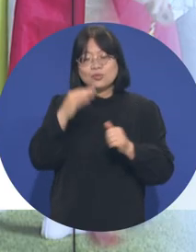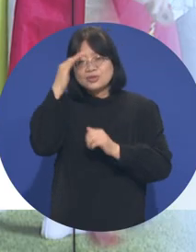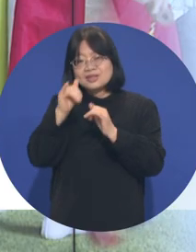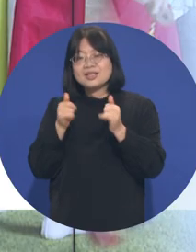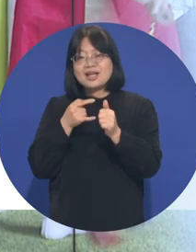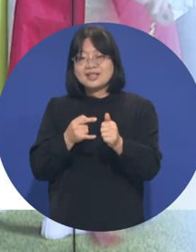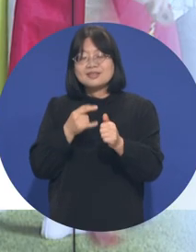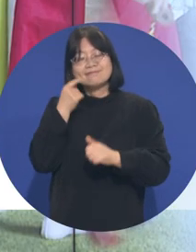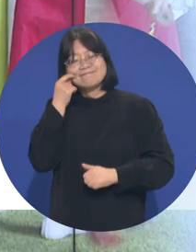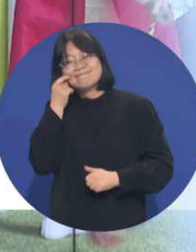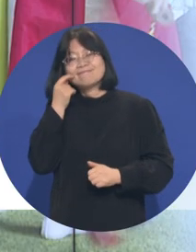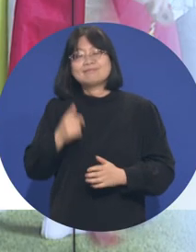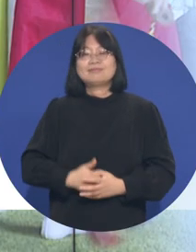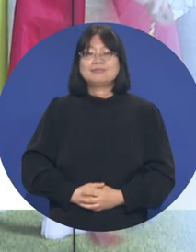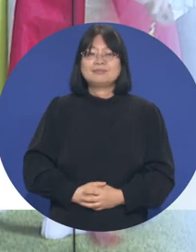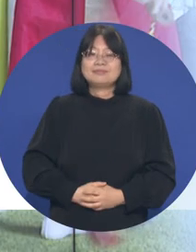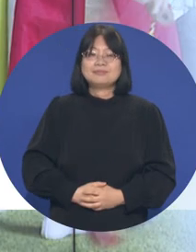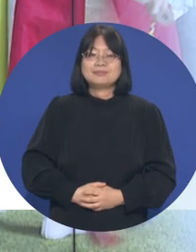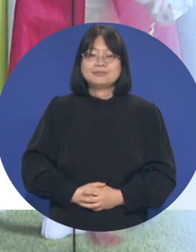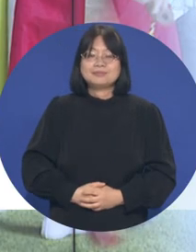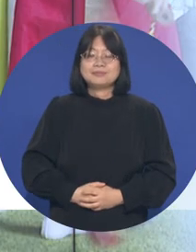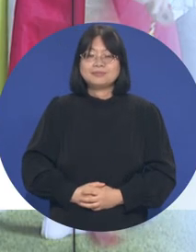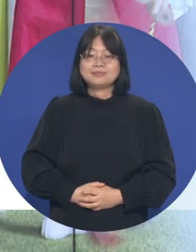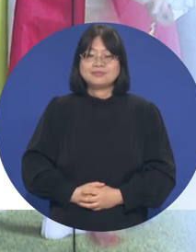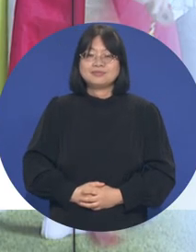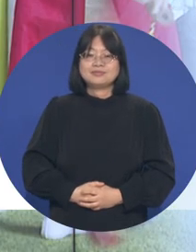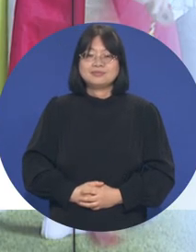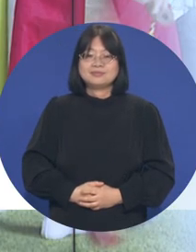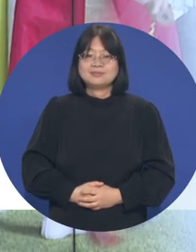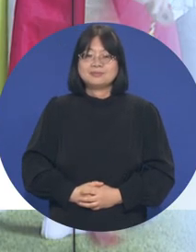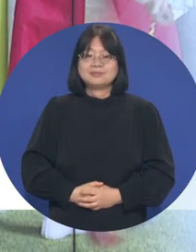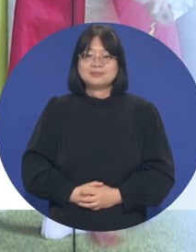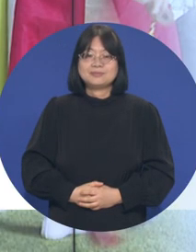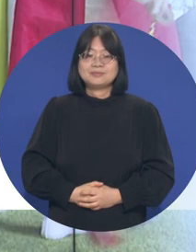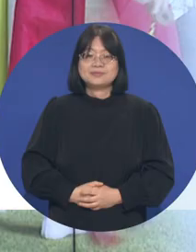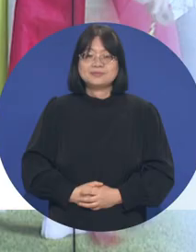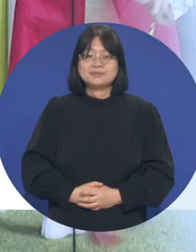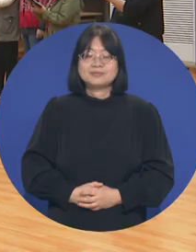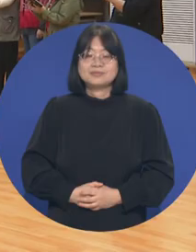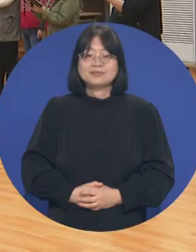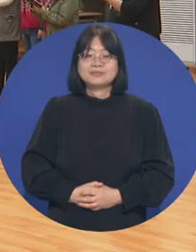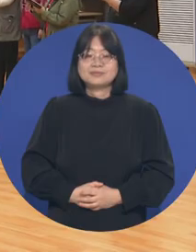좋은 반응을 얻고 있는데요. 최창순 기자가 현장의 다양한 목소리를 들어봤습니다.